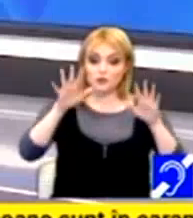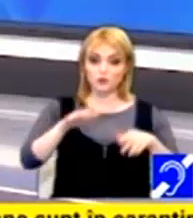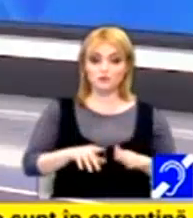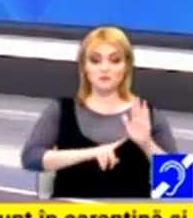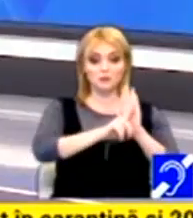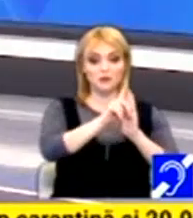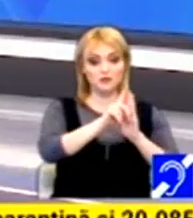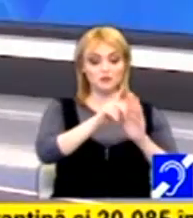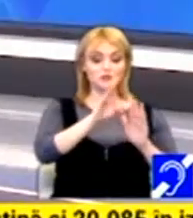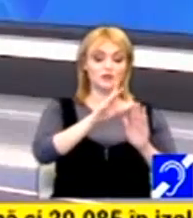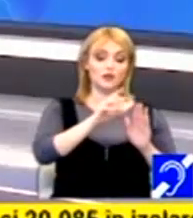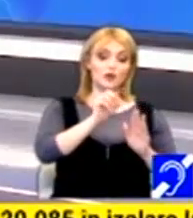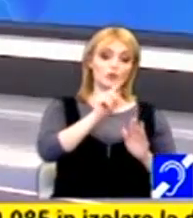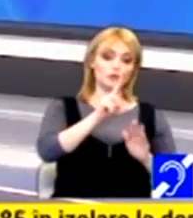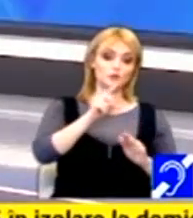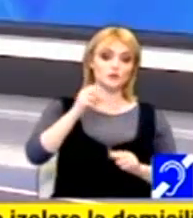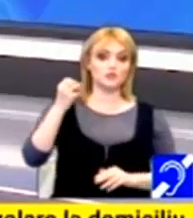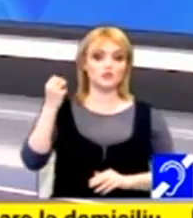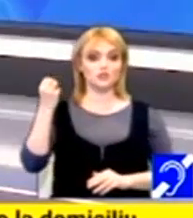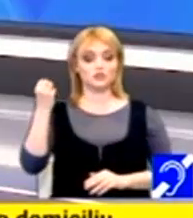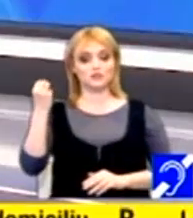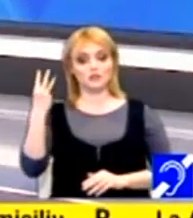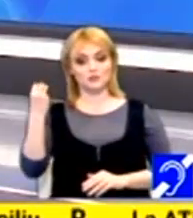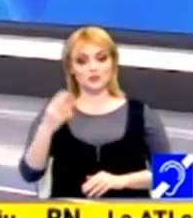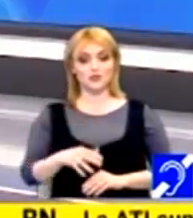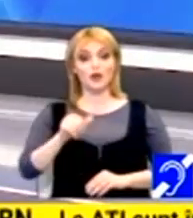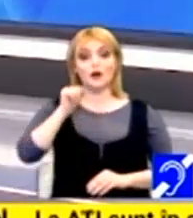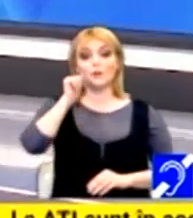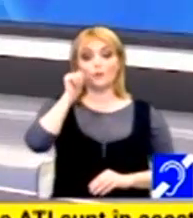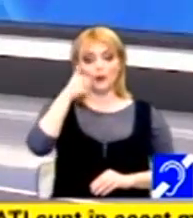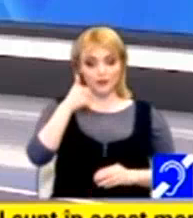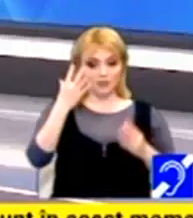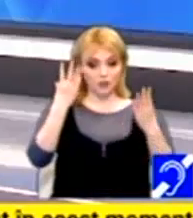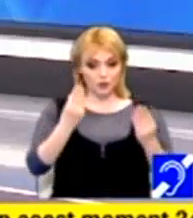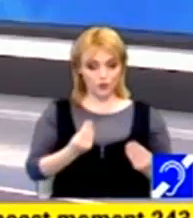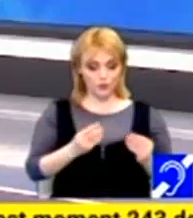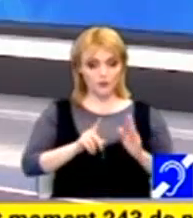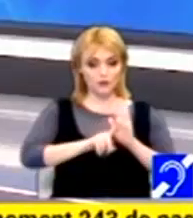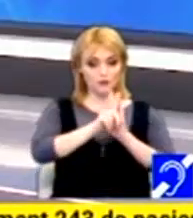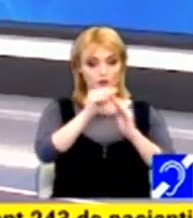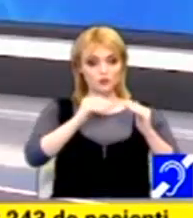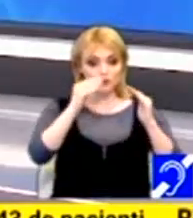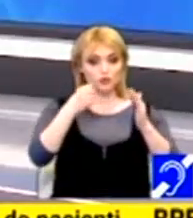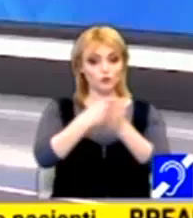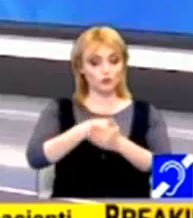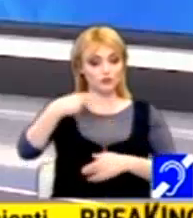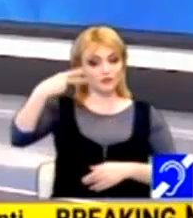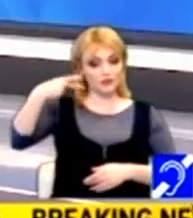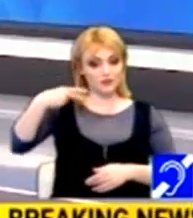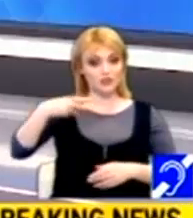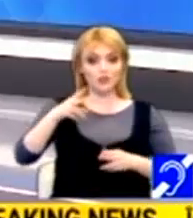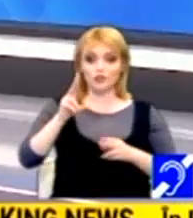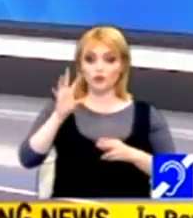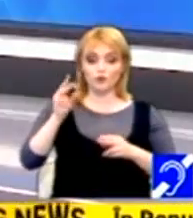și 12-13 grade. Mâine, așadar, maxima va urca până la 20 de grade, dar